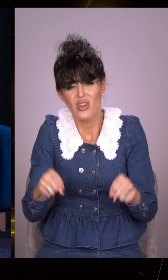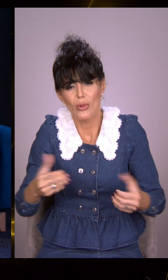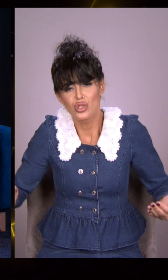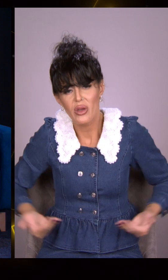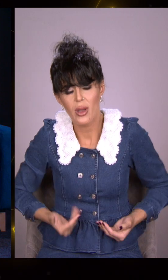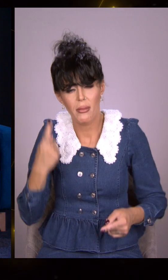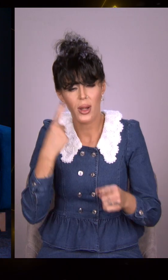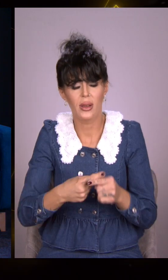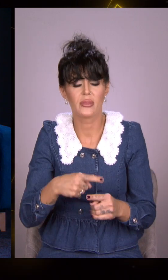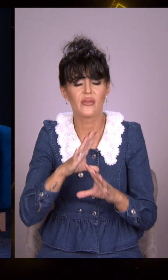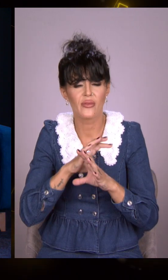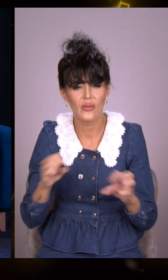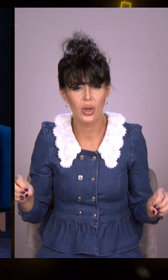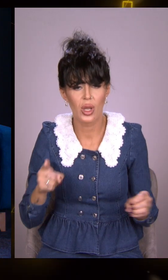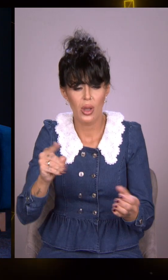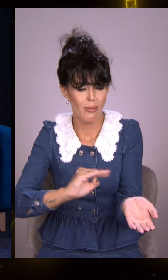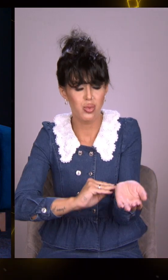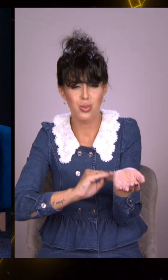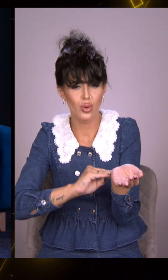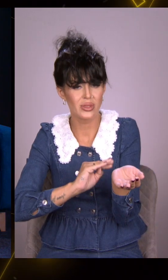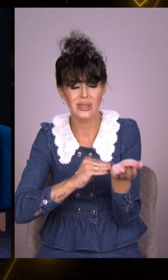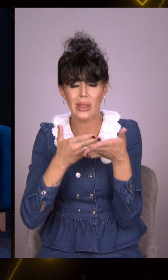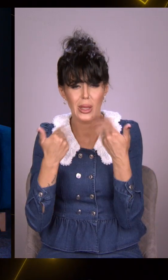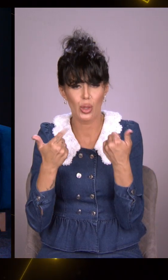Брат казав, Люба, там пульса вже немає повністю.